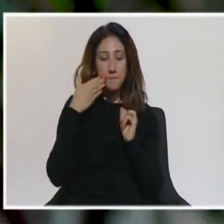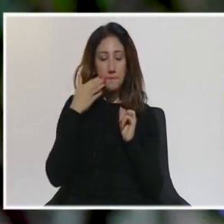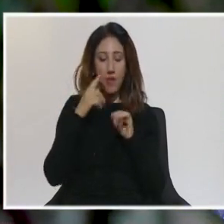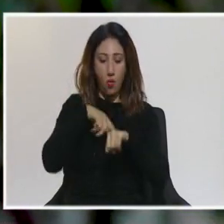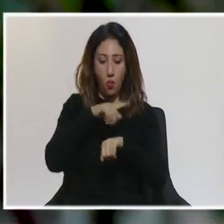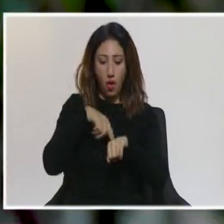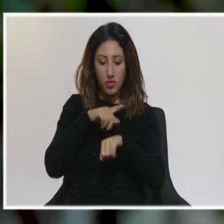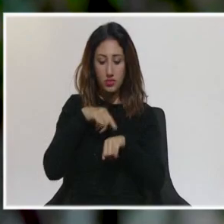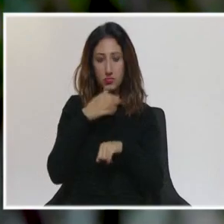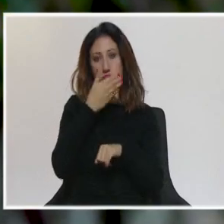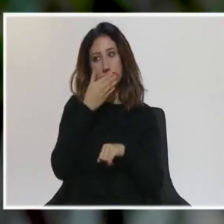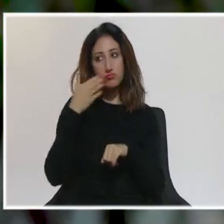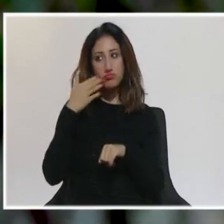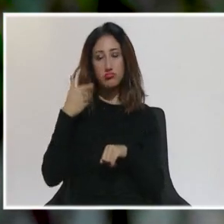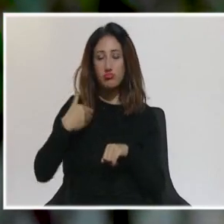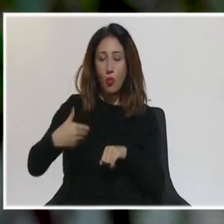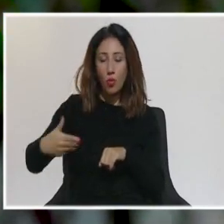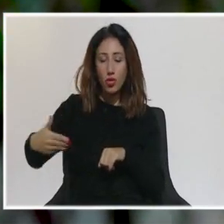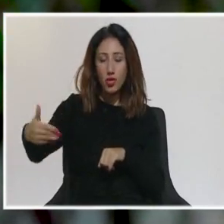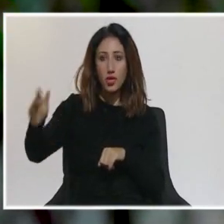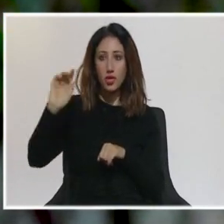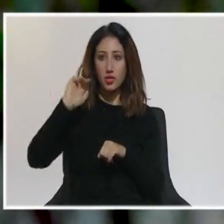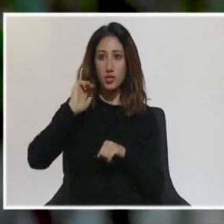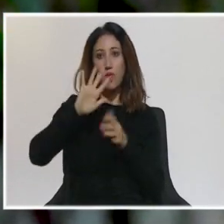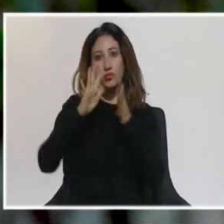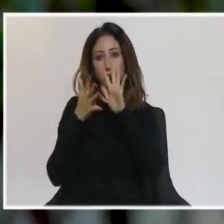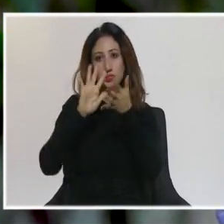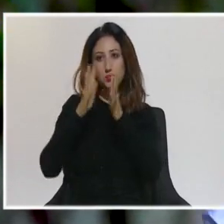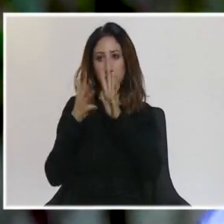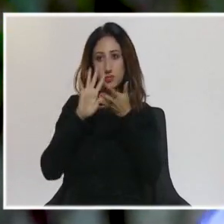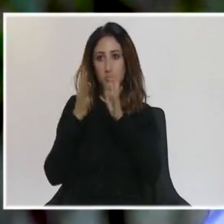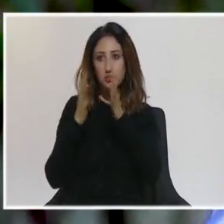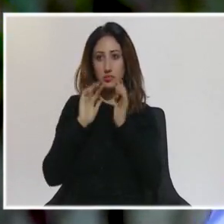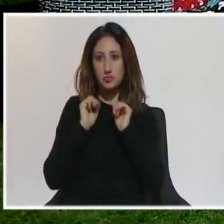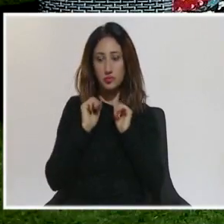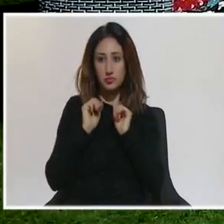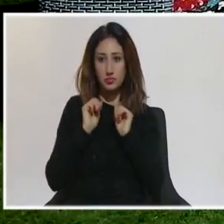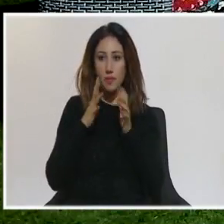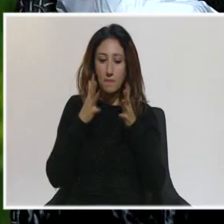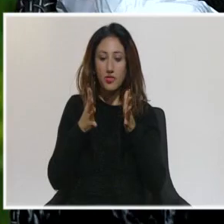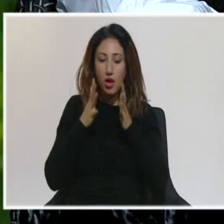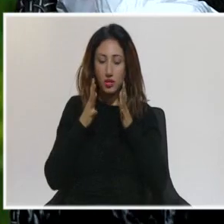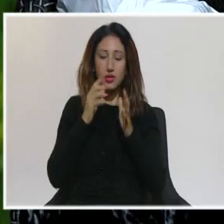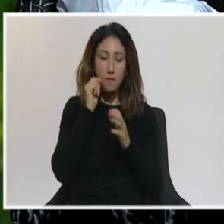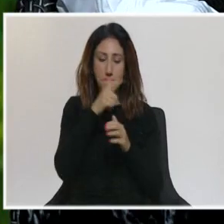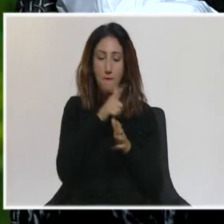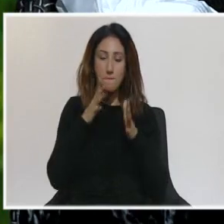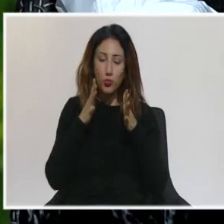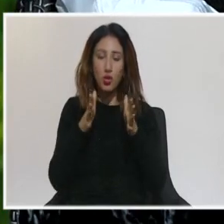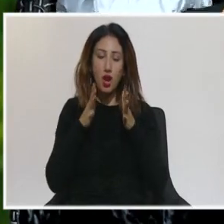في سكوت طويل، واحيانا بس مش كتير لحظه تردد.